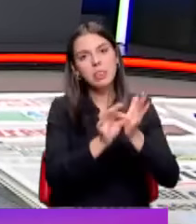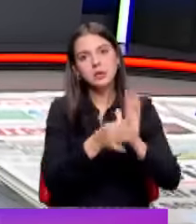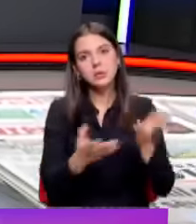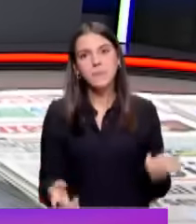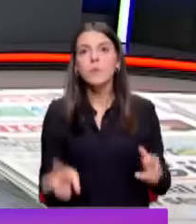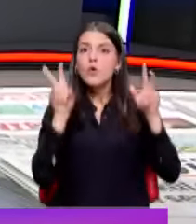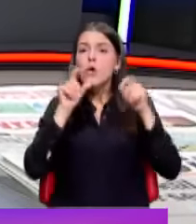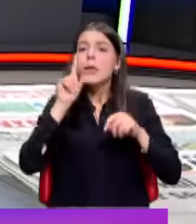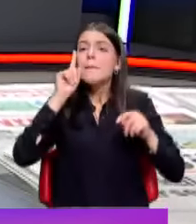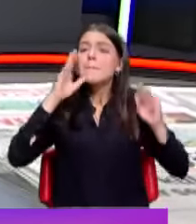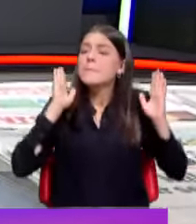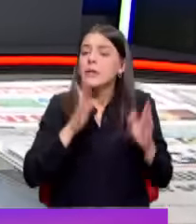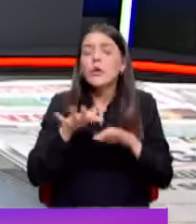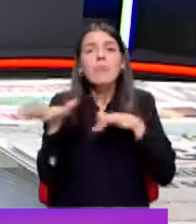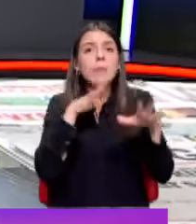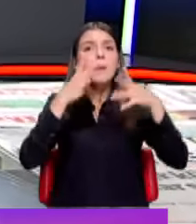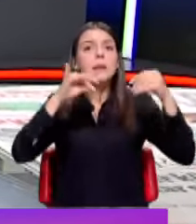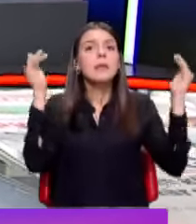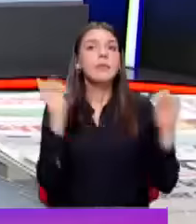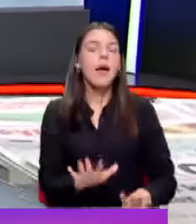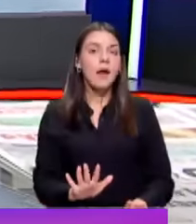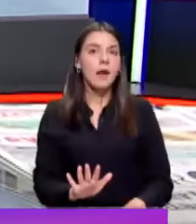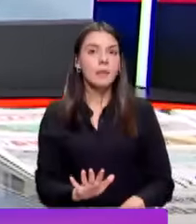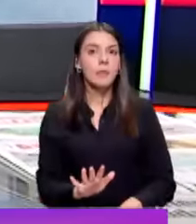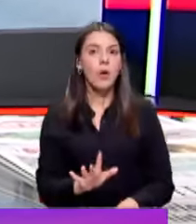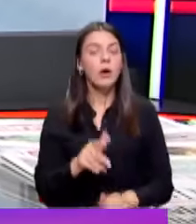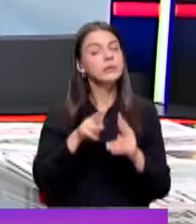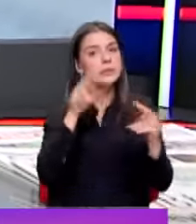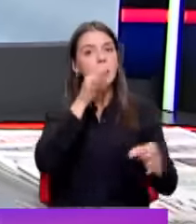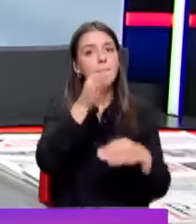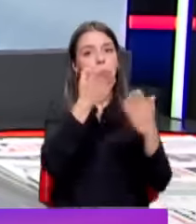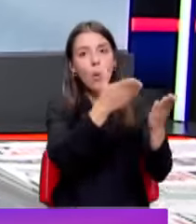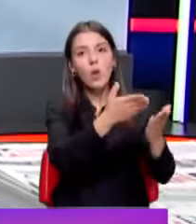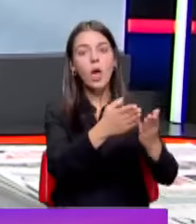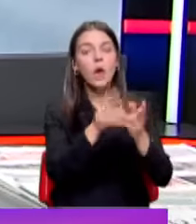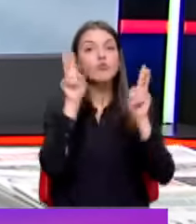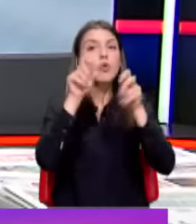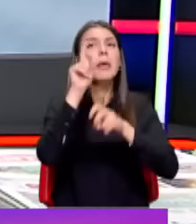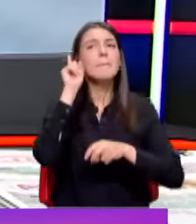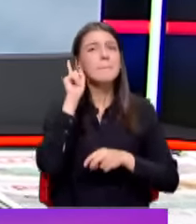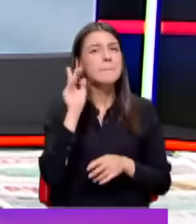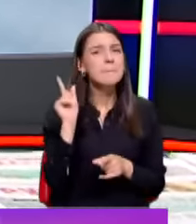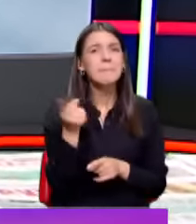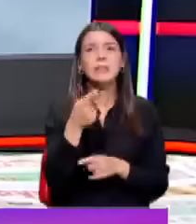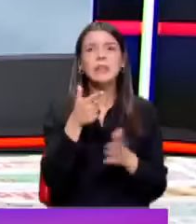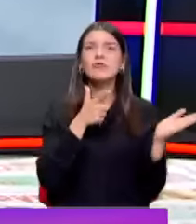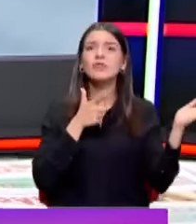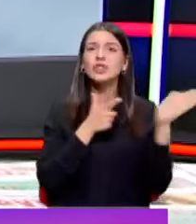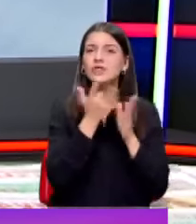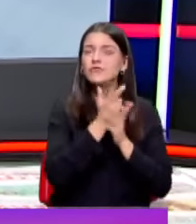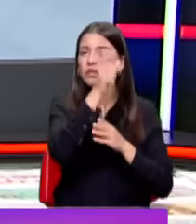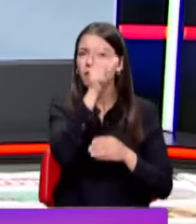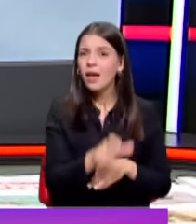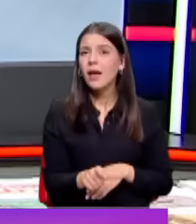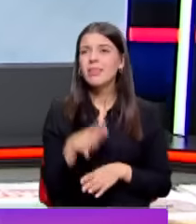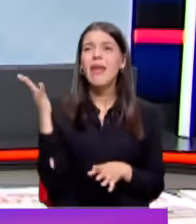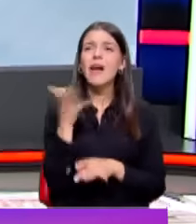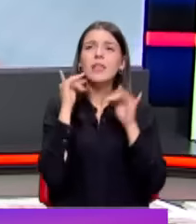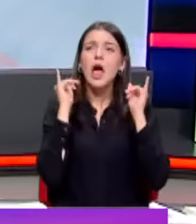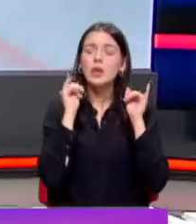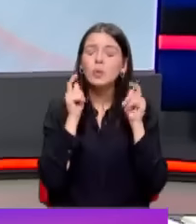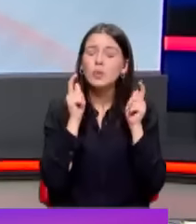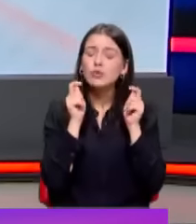Konu bir türlü deprem hazırlığına gelemiyor. Sıradaki haber de öyle. Konu bir türlü çiftçinin ne kadar zor